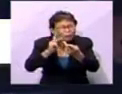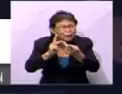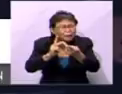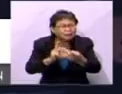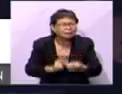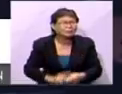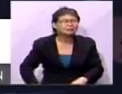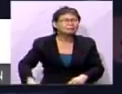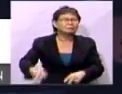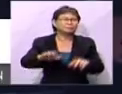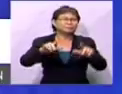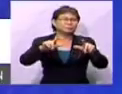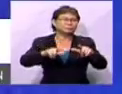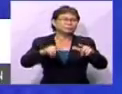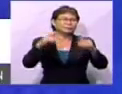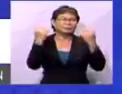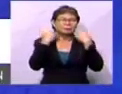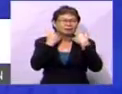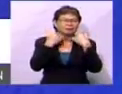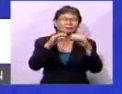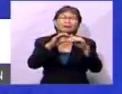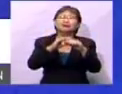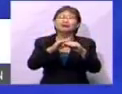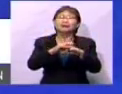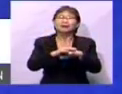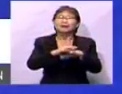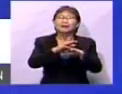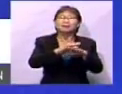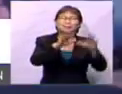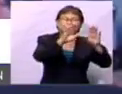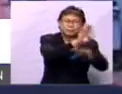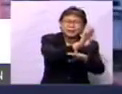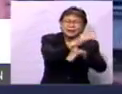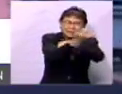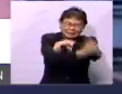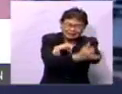B countries will be bankrupt first, bukan A.